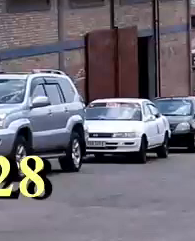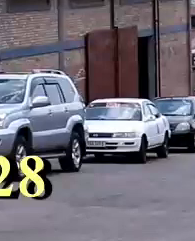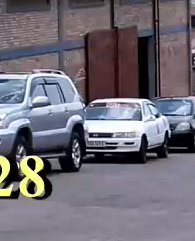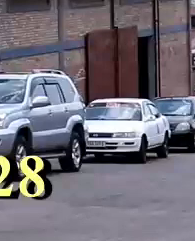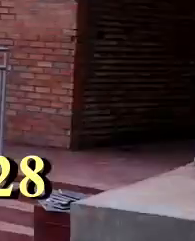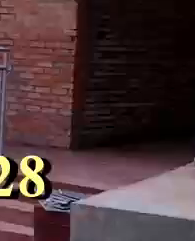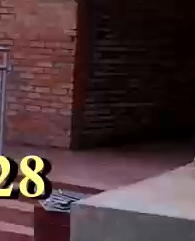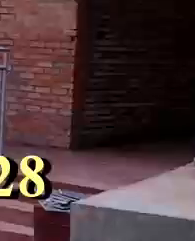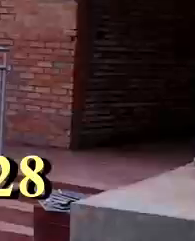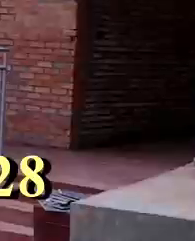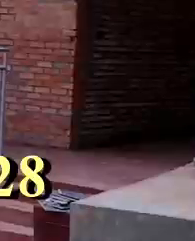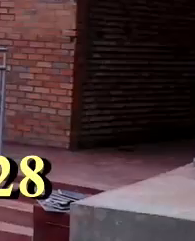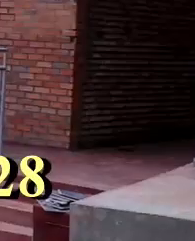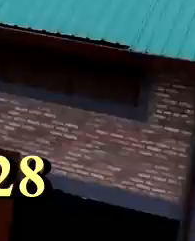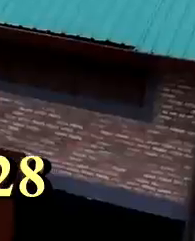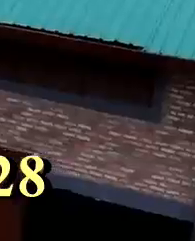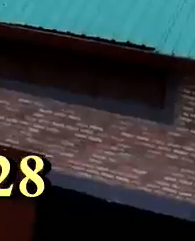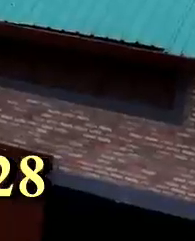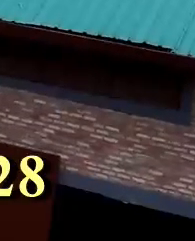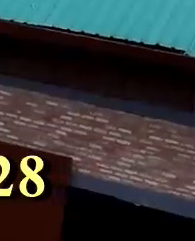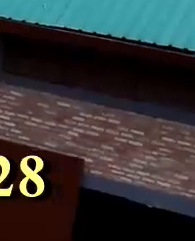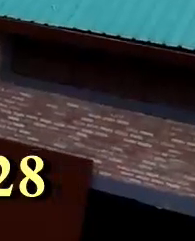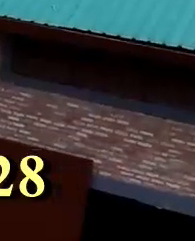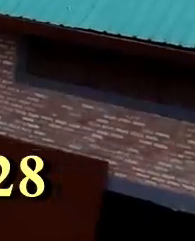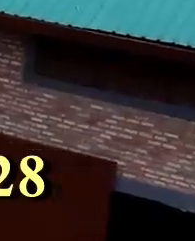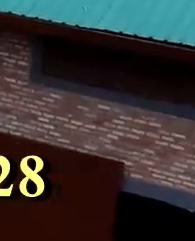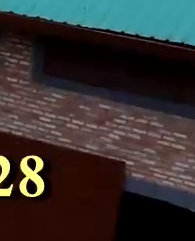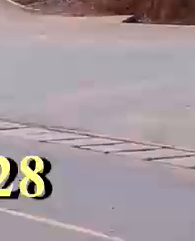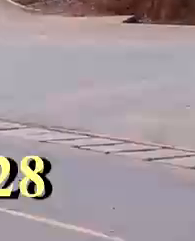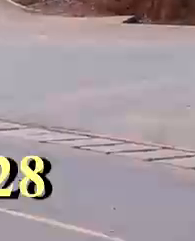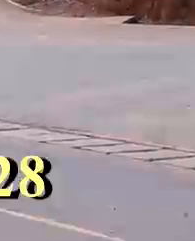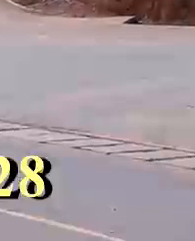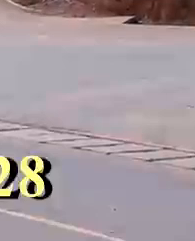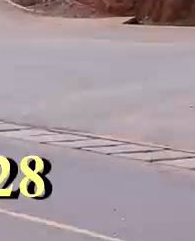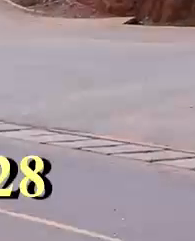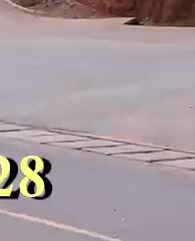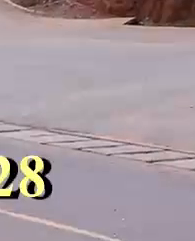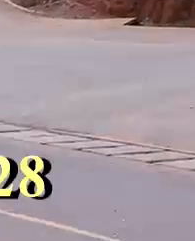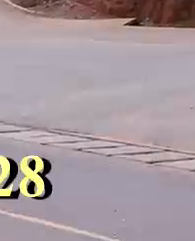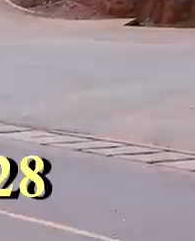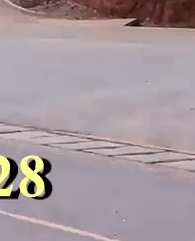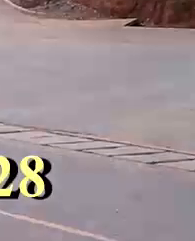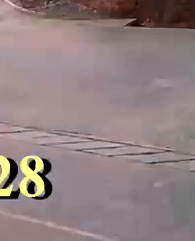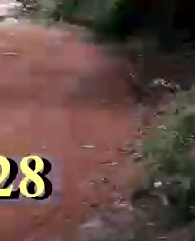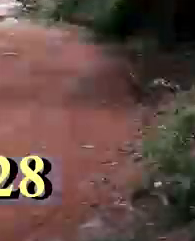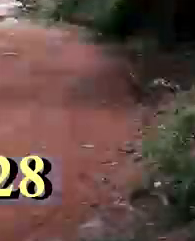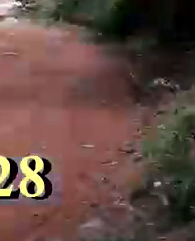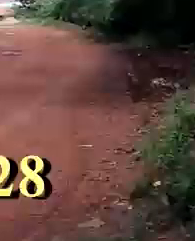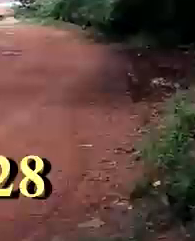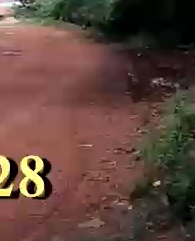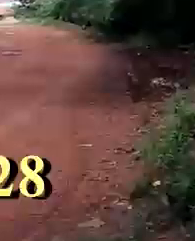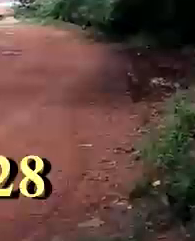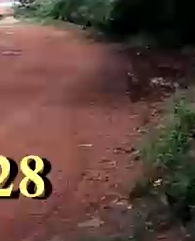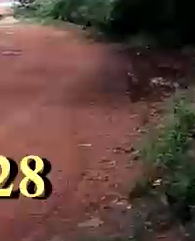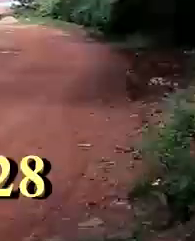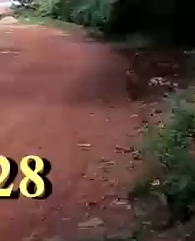urwimukiye ahagutse ku ruganda rwabo rushya rwuzuye mu karere ka Gasabo mu murenge wa Jabana uzamutse ku muhanda werekera kuri uwo murenge ugatambika ibumoso